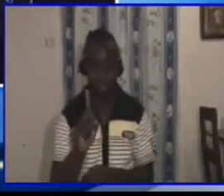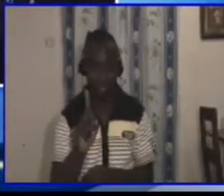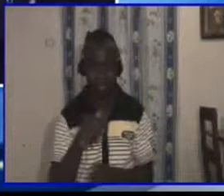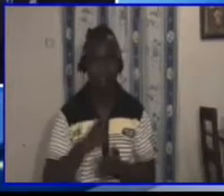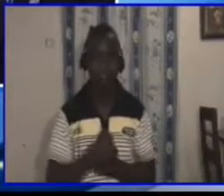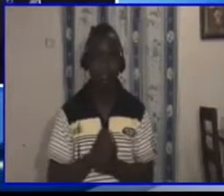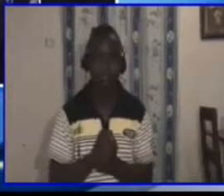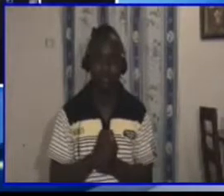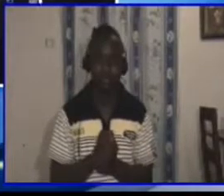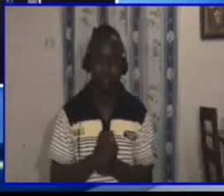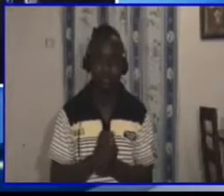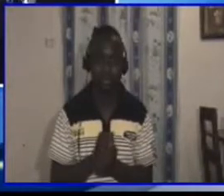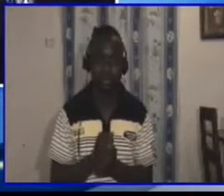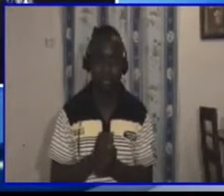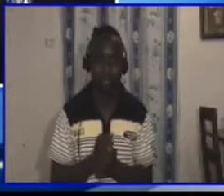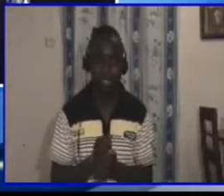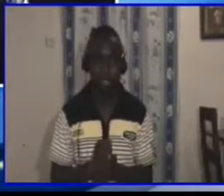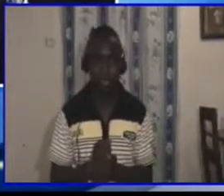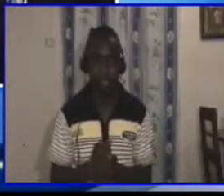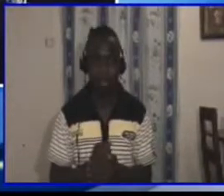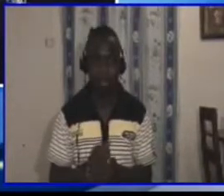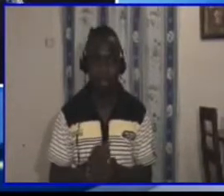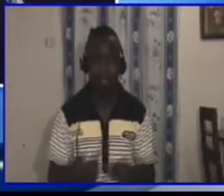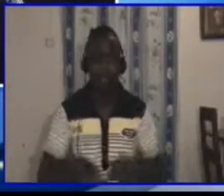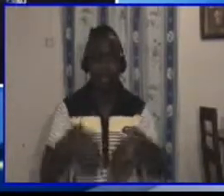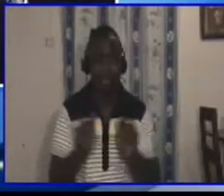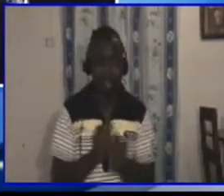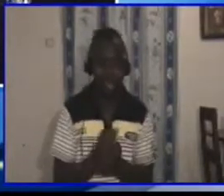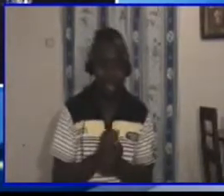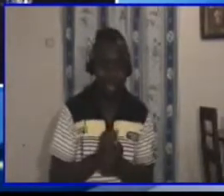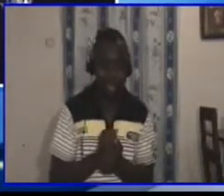per favore prendete ciò seriamente